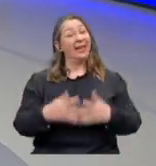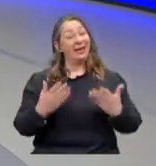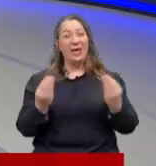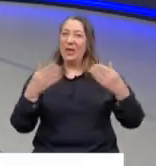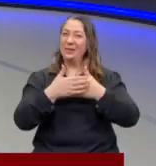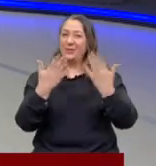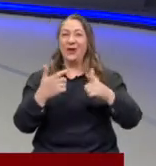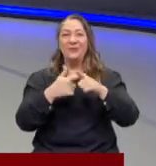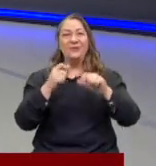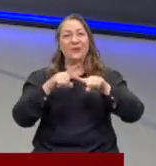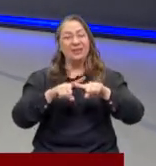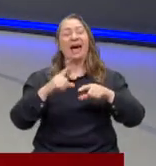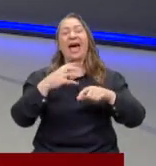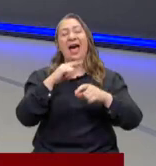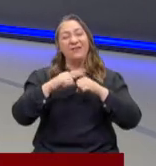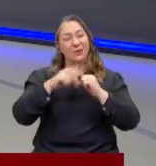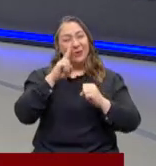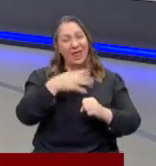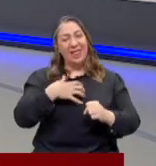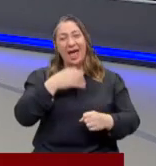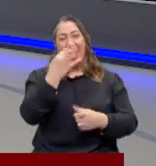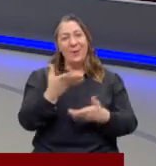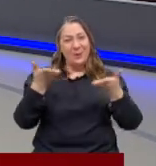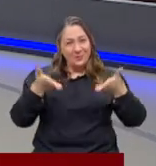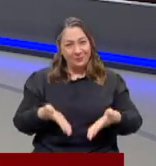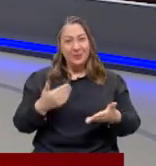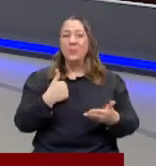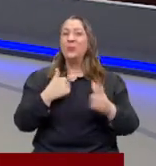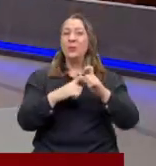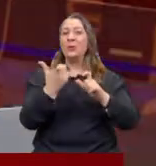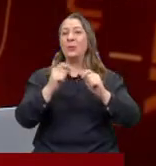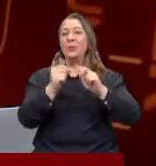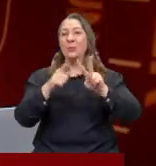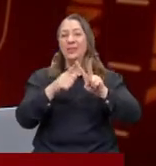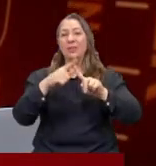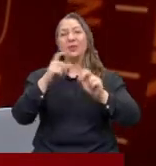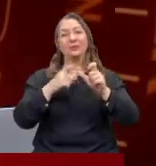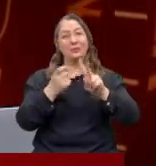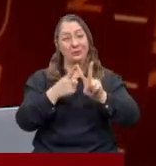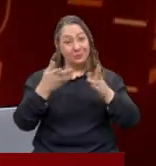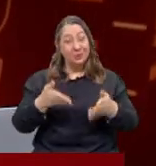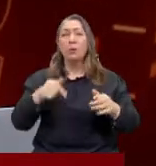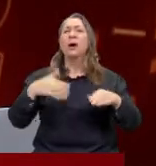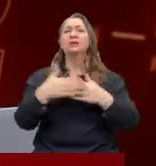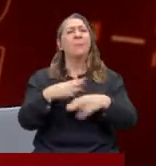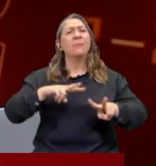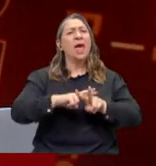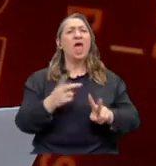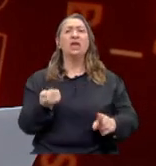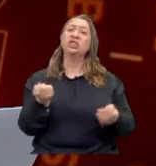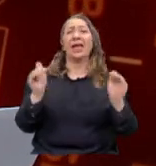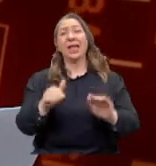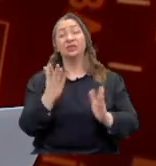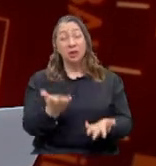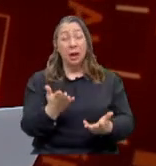Efendim iyi akşamlar. Fox hafta sonu ana haber bülteni ile karşınızdayız. Ben Gülbin Tosun. Bu akşam etiketimiz işinize